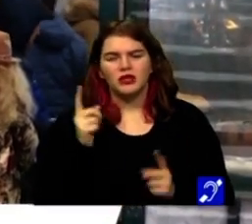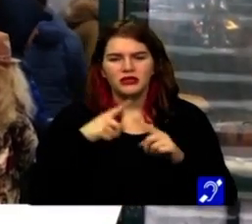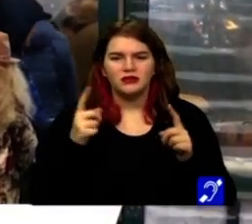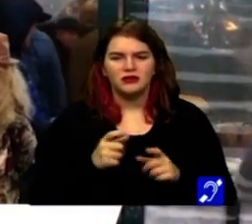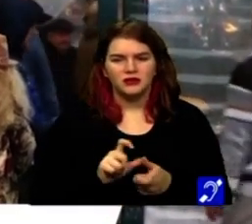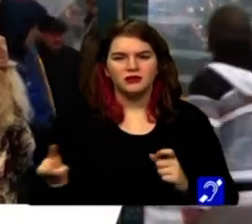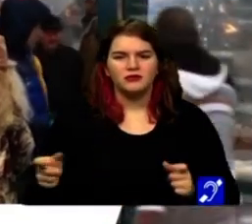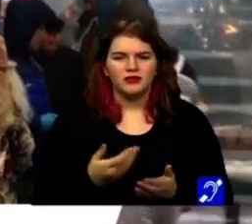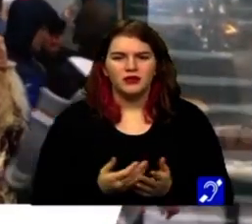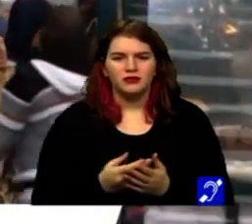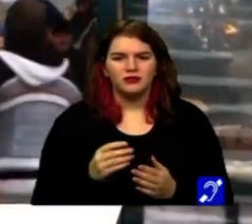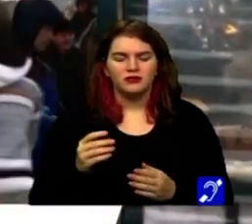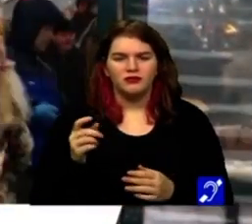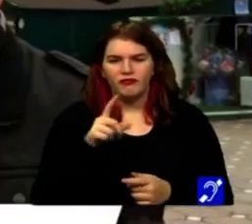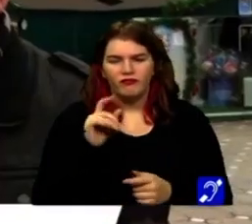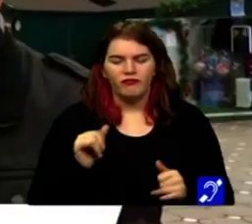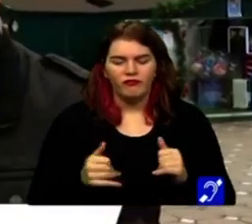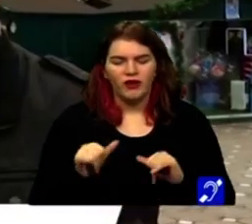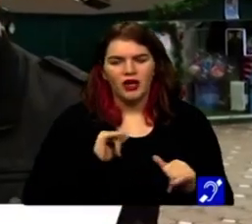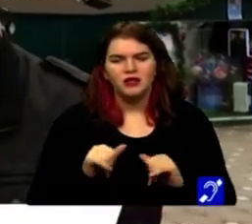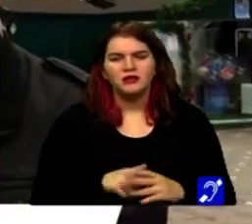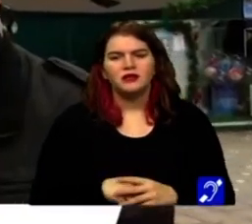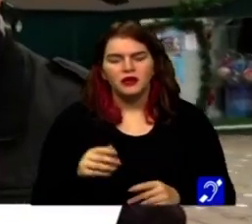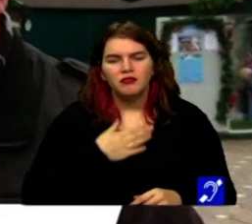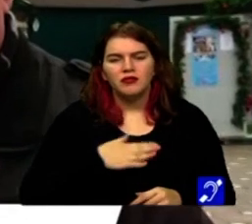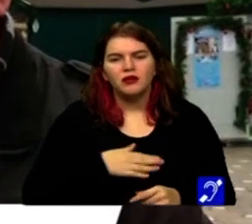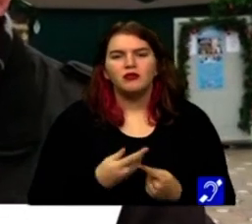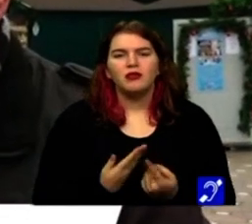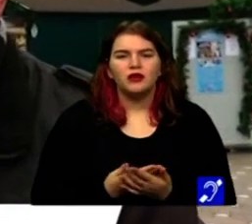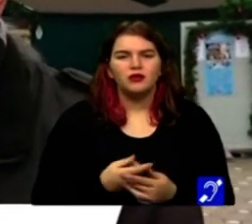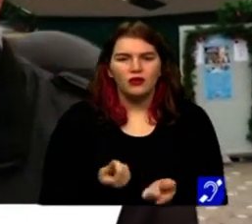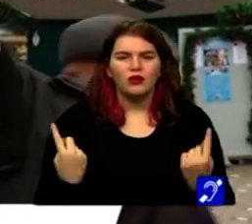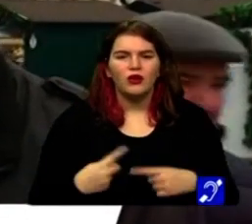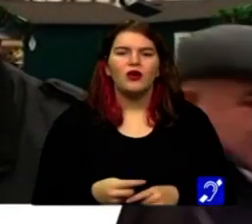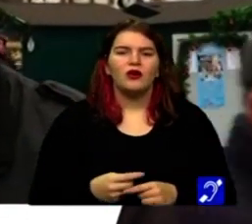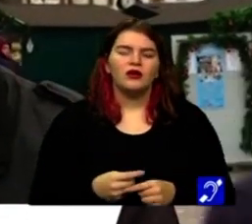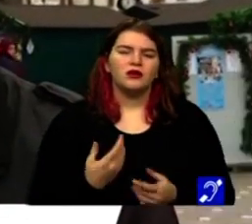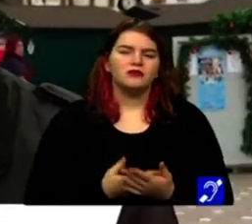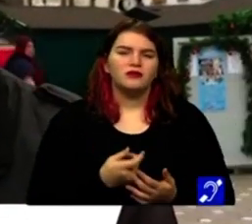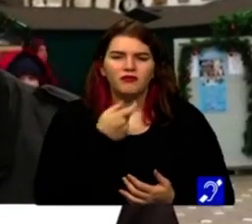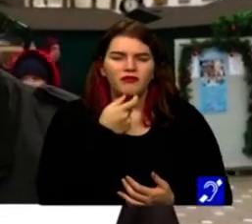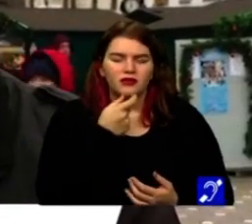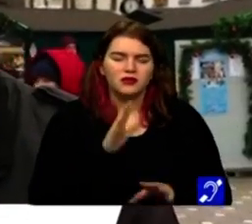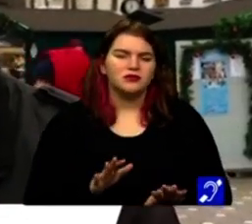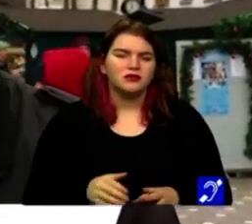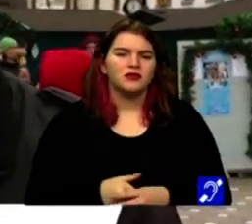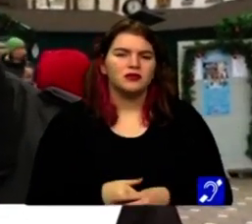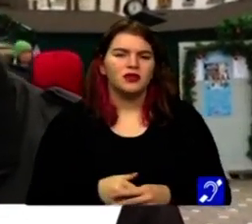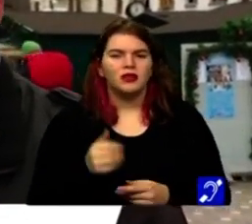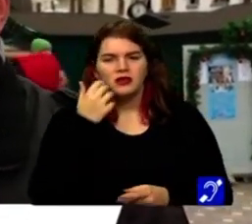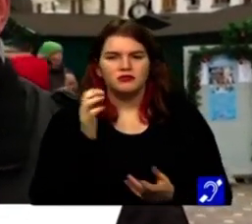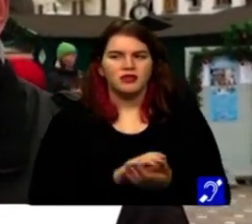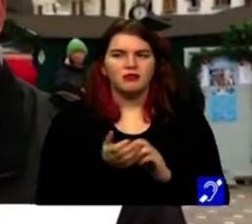prelungit. Oricum, este plăcut. Pentru noi, mă refer la vârsta noastră, cândva